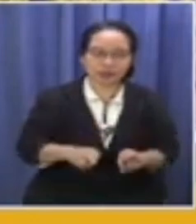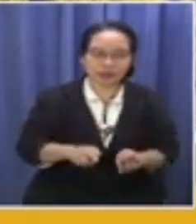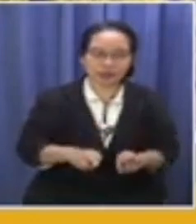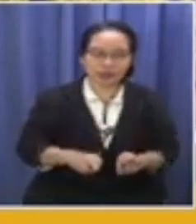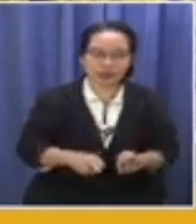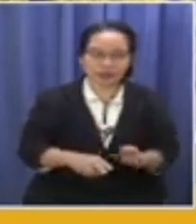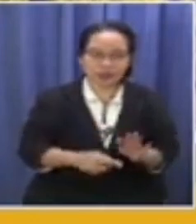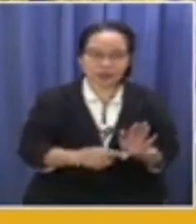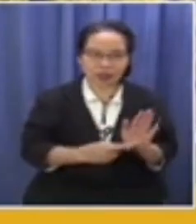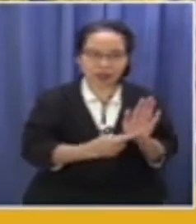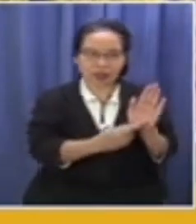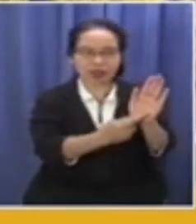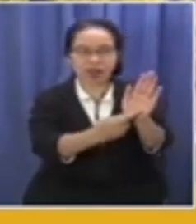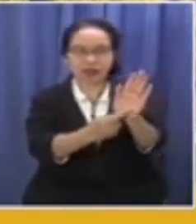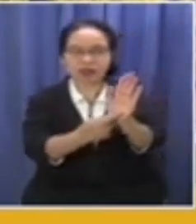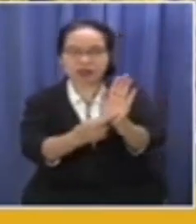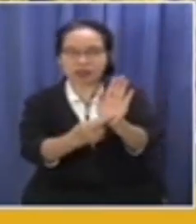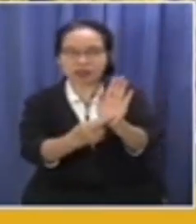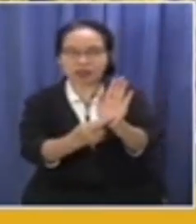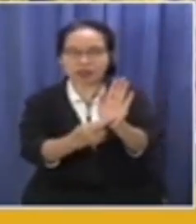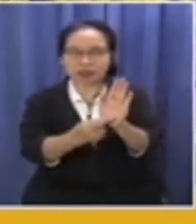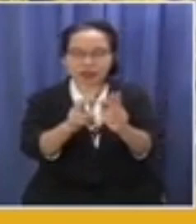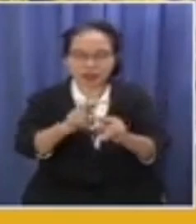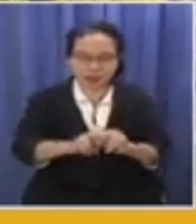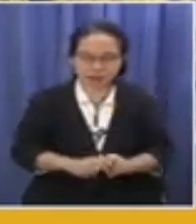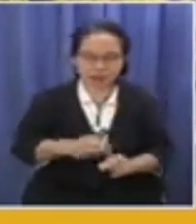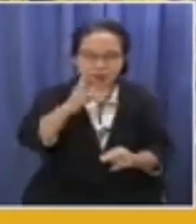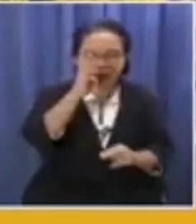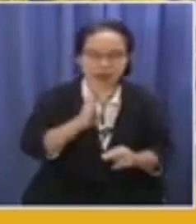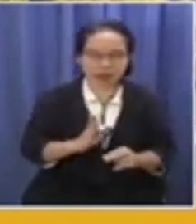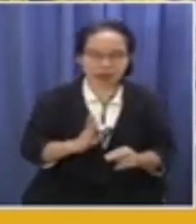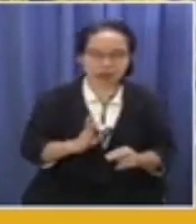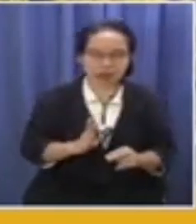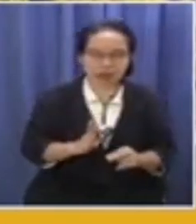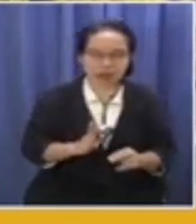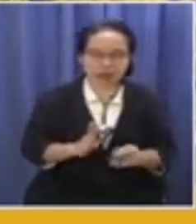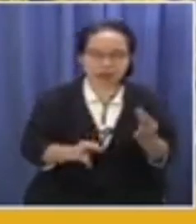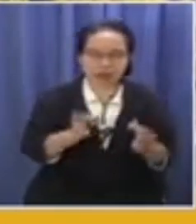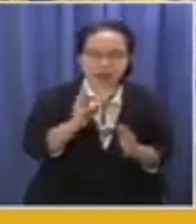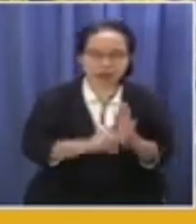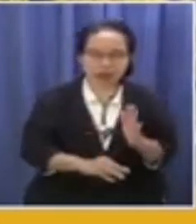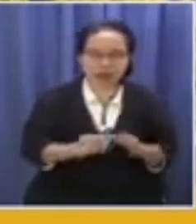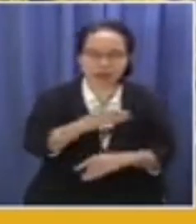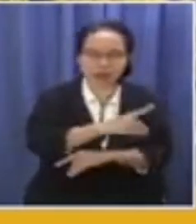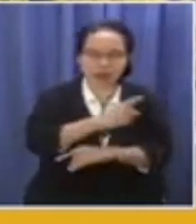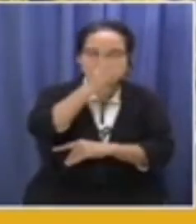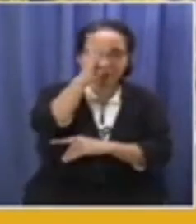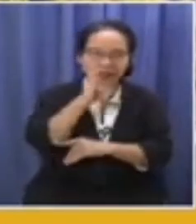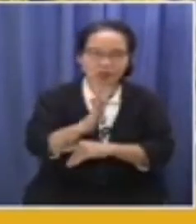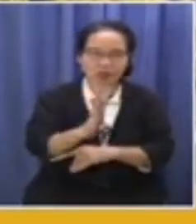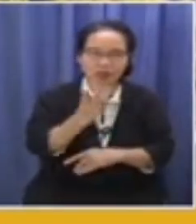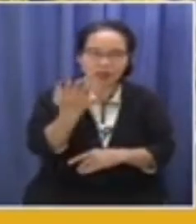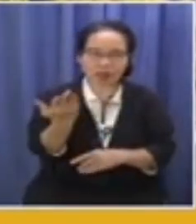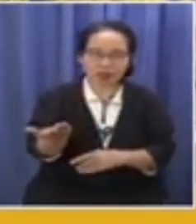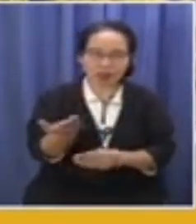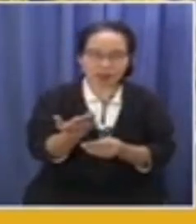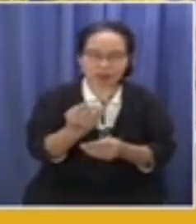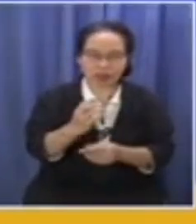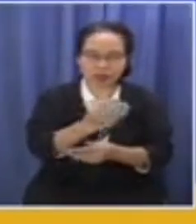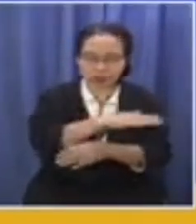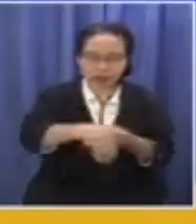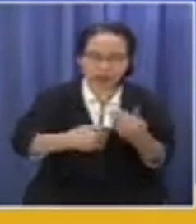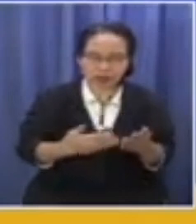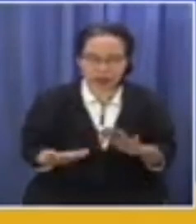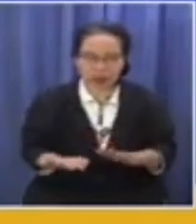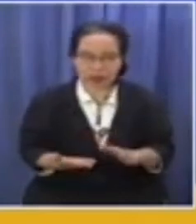mahahayag ngayon yung luklukan ng Diyos yung pag hukuman ng Diyos doon ngayon yung lahat nung